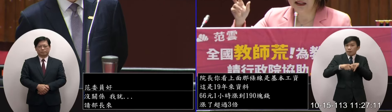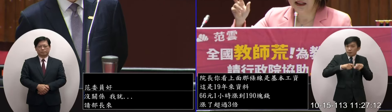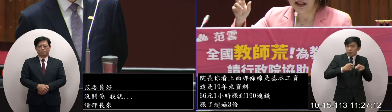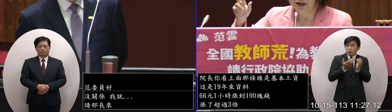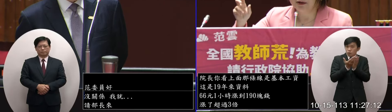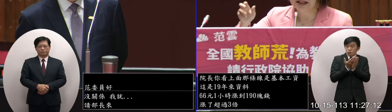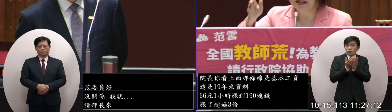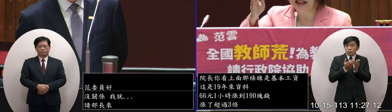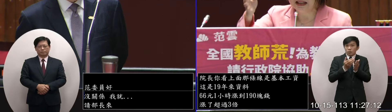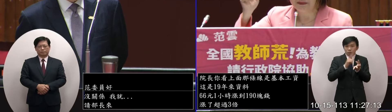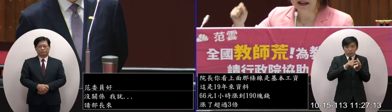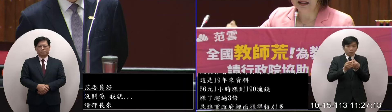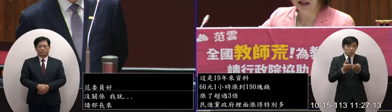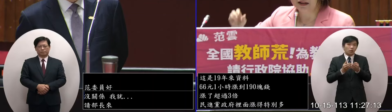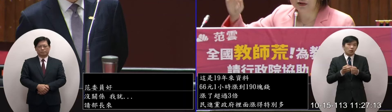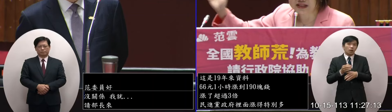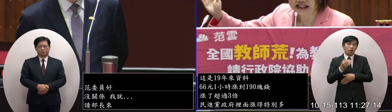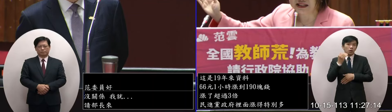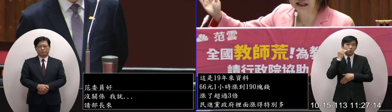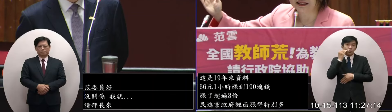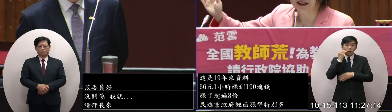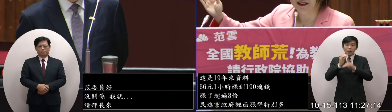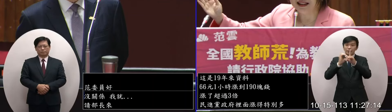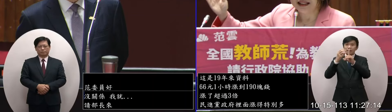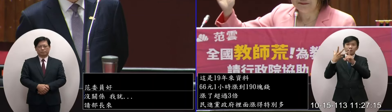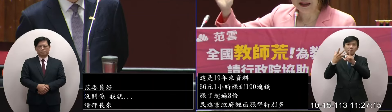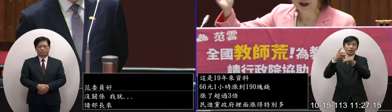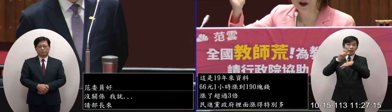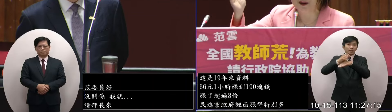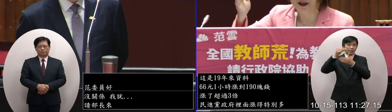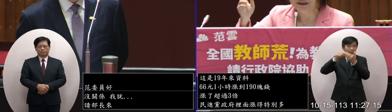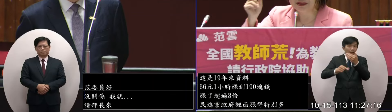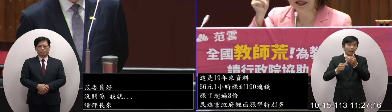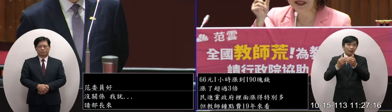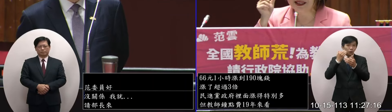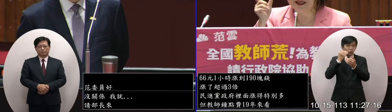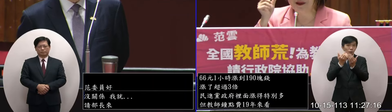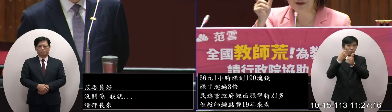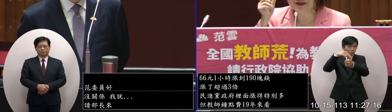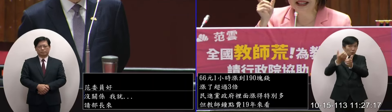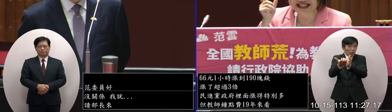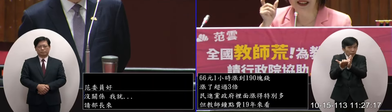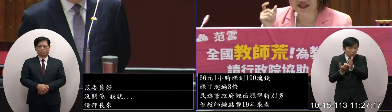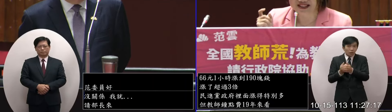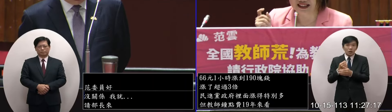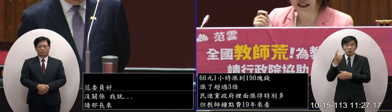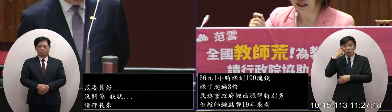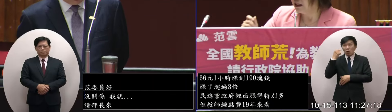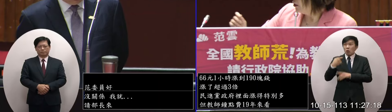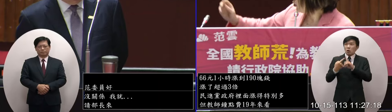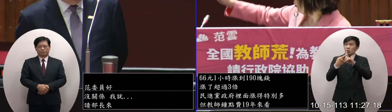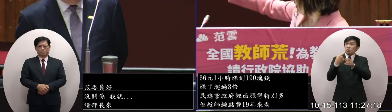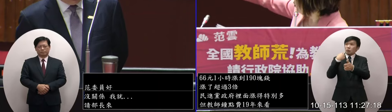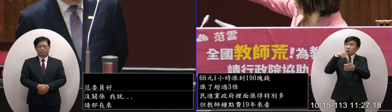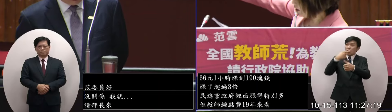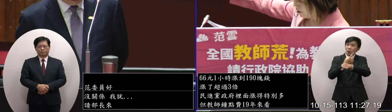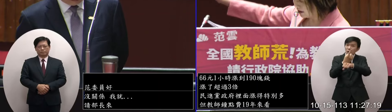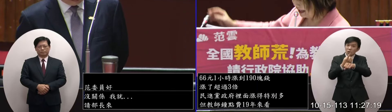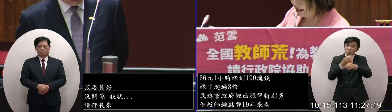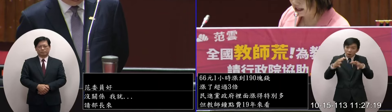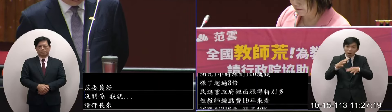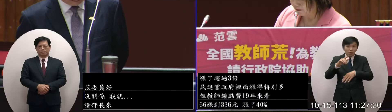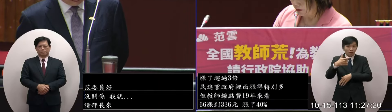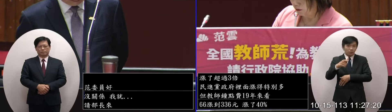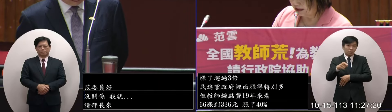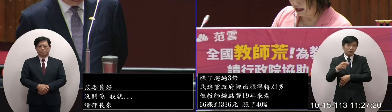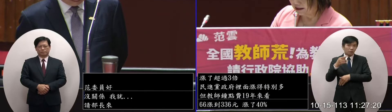门课，尤其是108课纲这种新课，哈。背后不是只是教书那一小时哎，所以对教